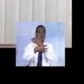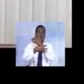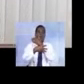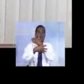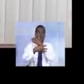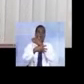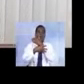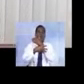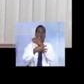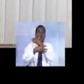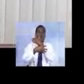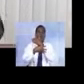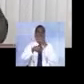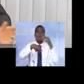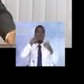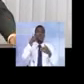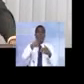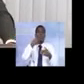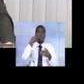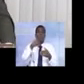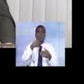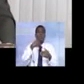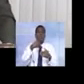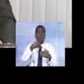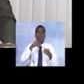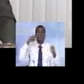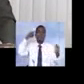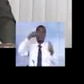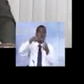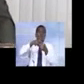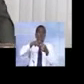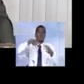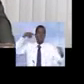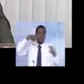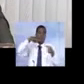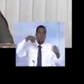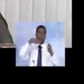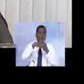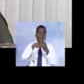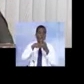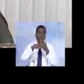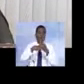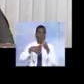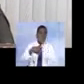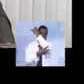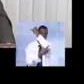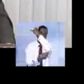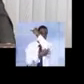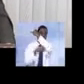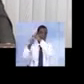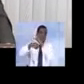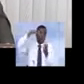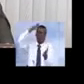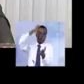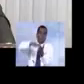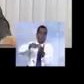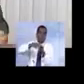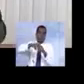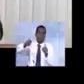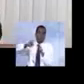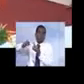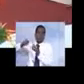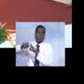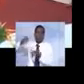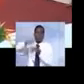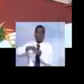dépenses dont le but est de lutter contre la pauvreté et de réduire les disparités au